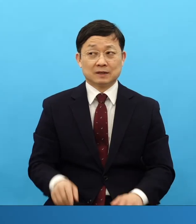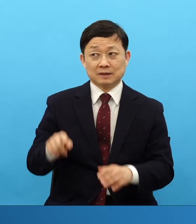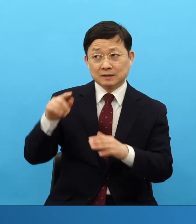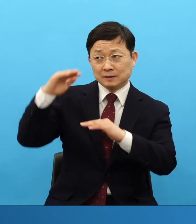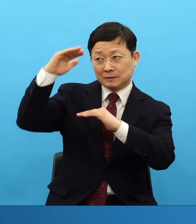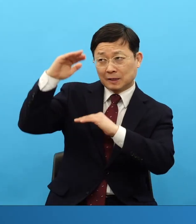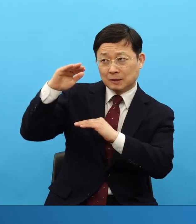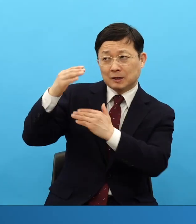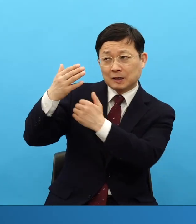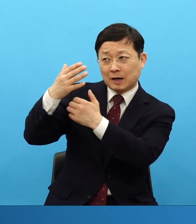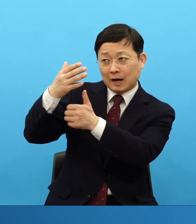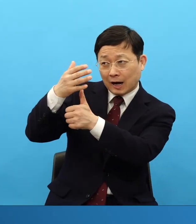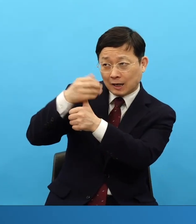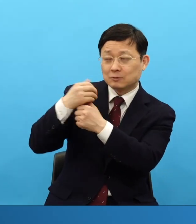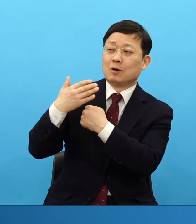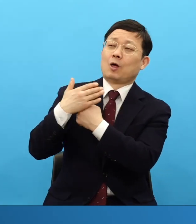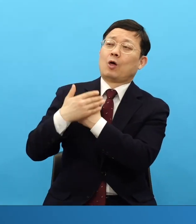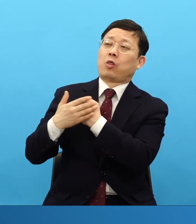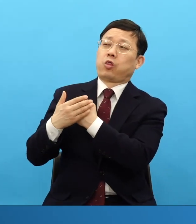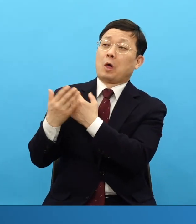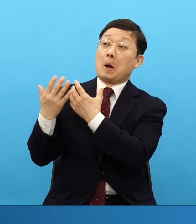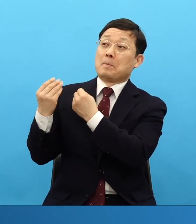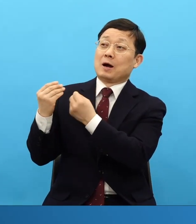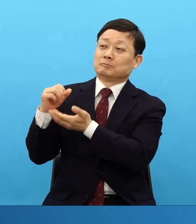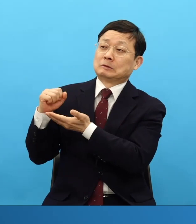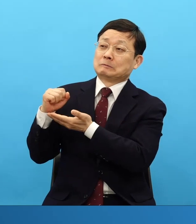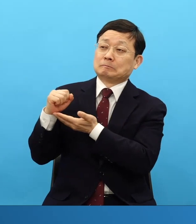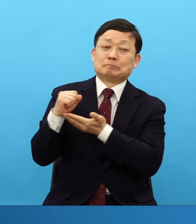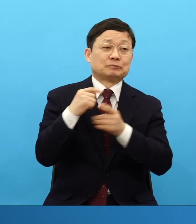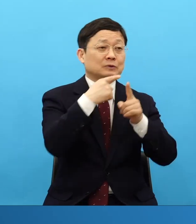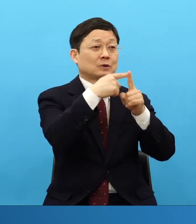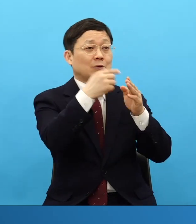달라집니다. And if you receive that grace when you go to church, your